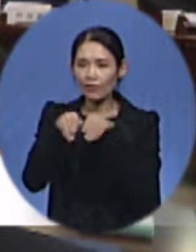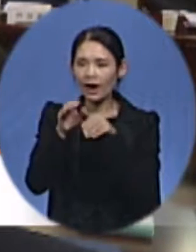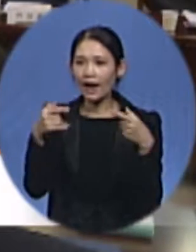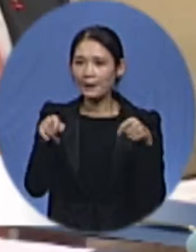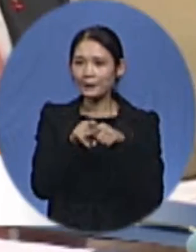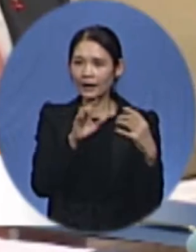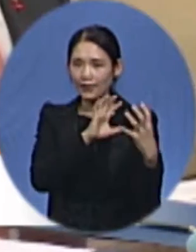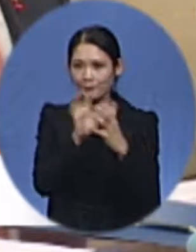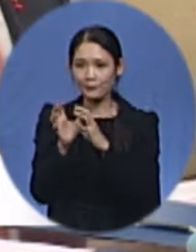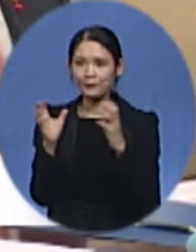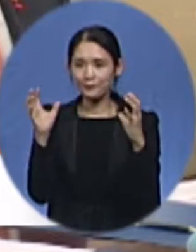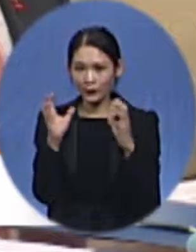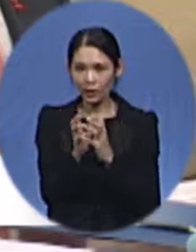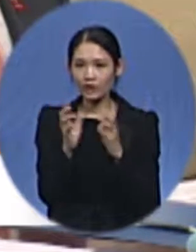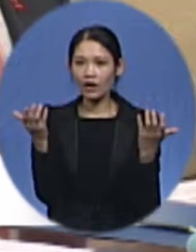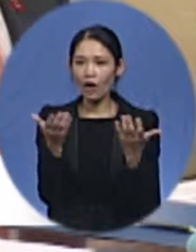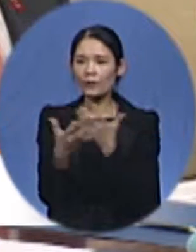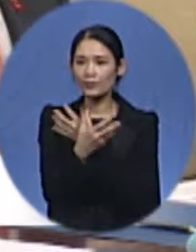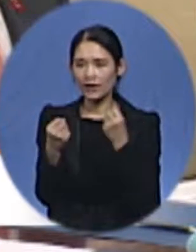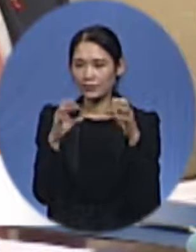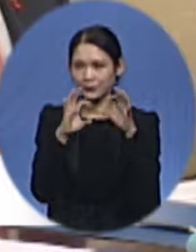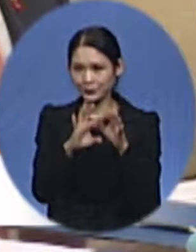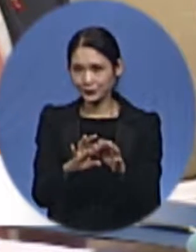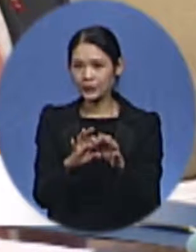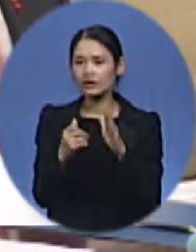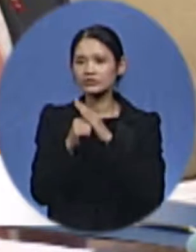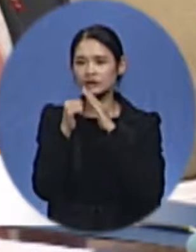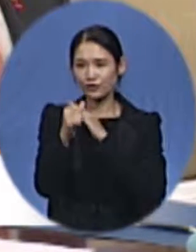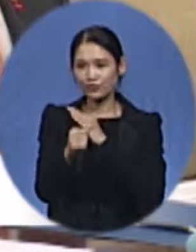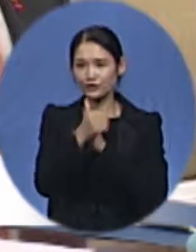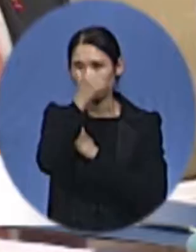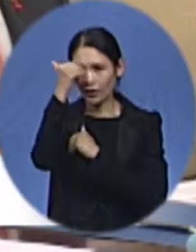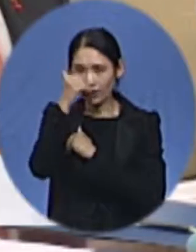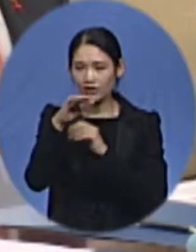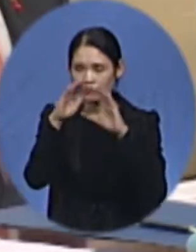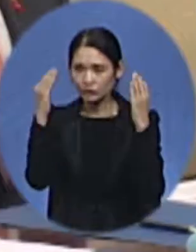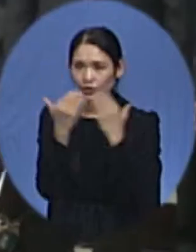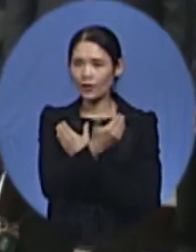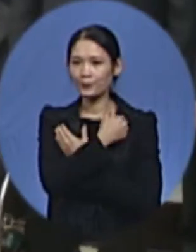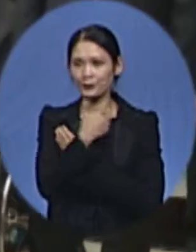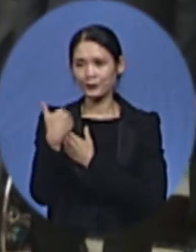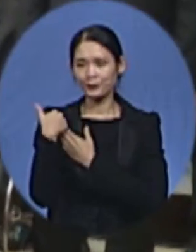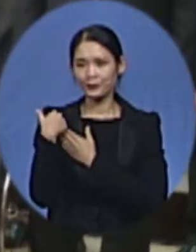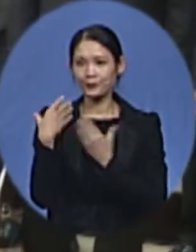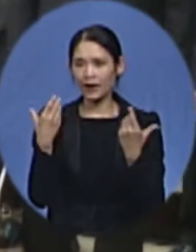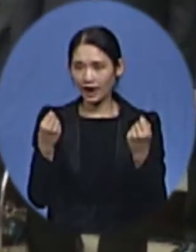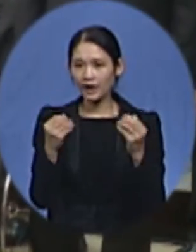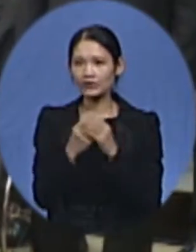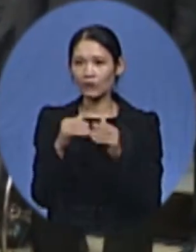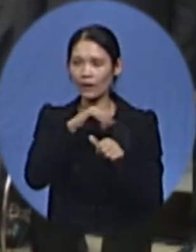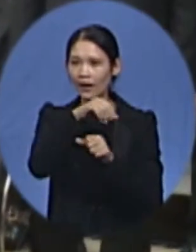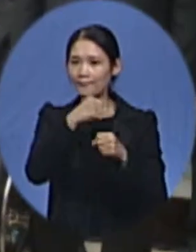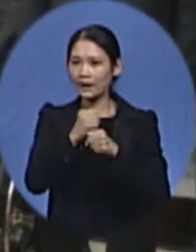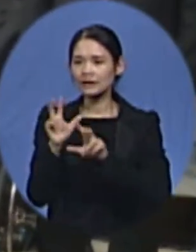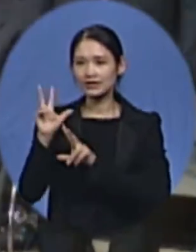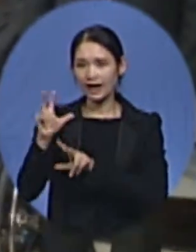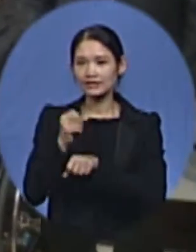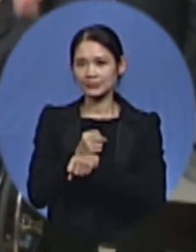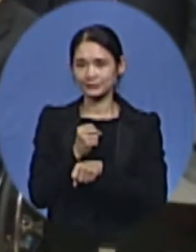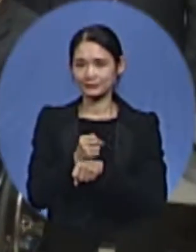무장의 관광도시 창출 업무 협약에서는 선수와 관람객 모두가 만족하는 환경을 만들겠다는 다짐을